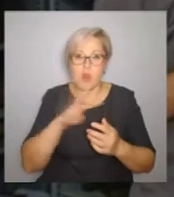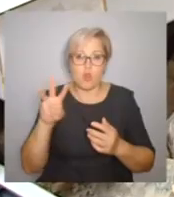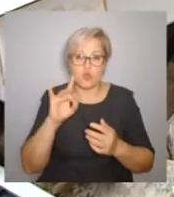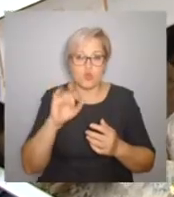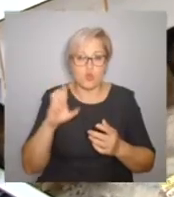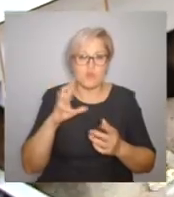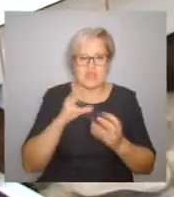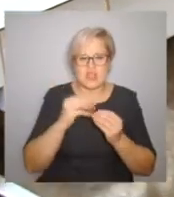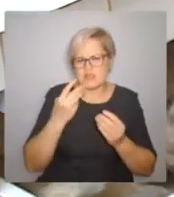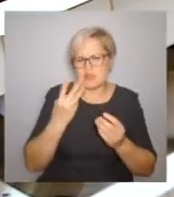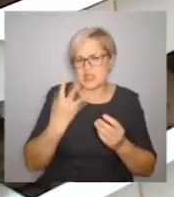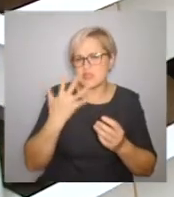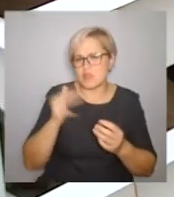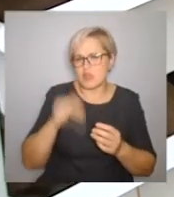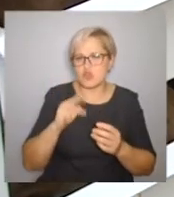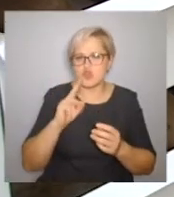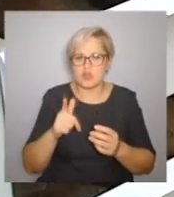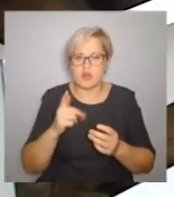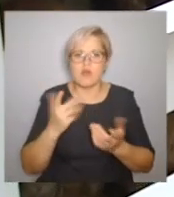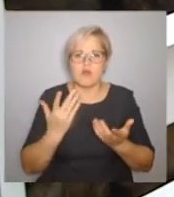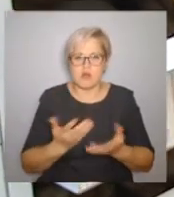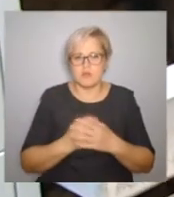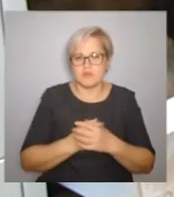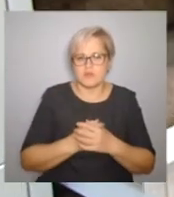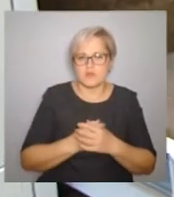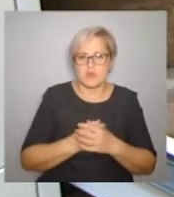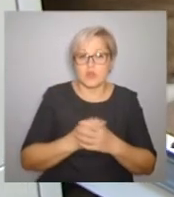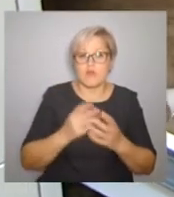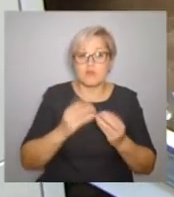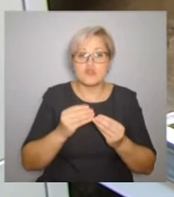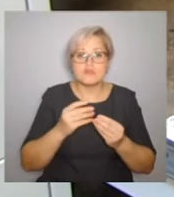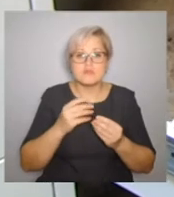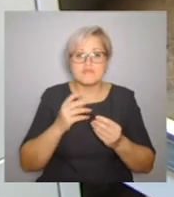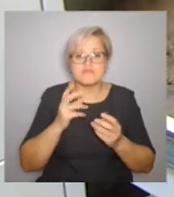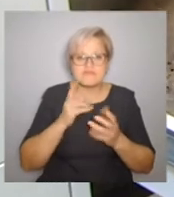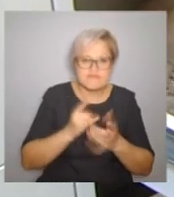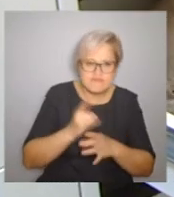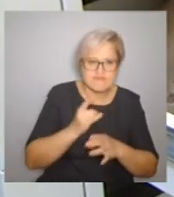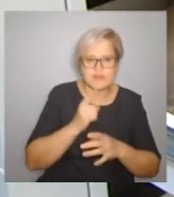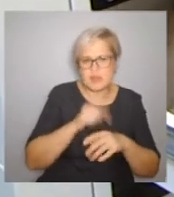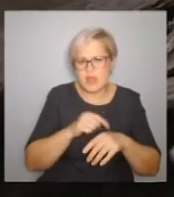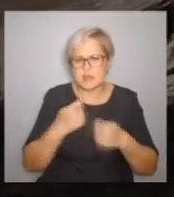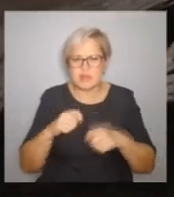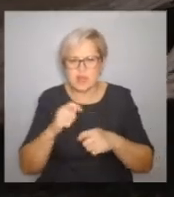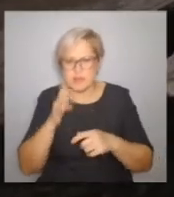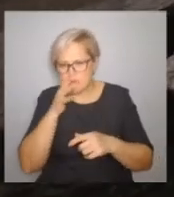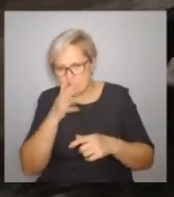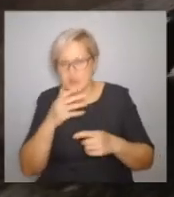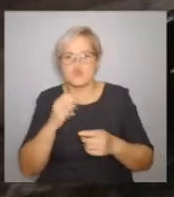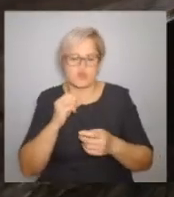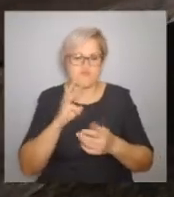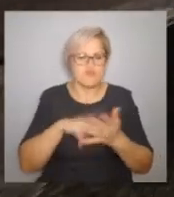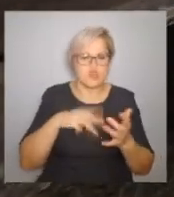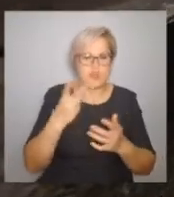сложно. Как признают югорские косторезы, работать с материалом, найденным на территорию округа, достаточно проблематично. Кость рыхлая, часто